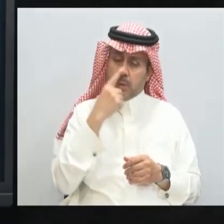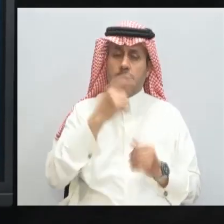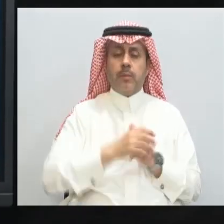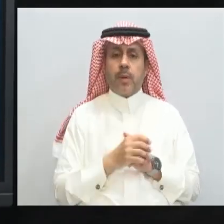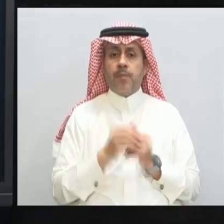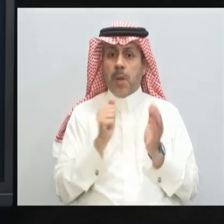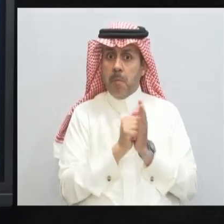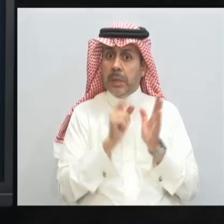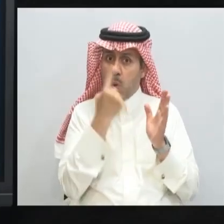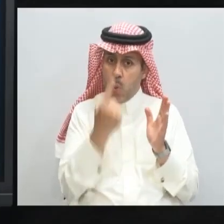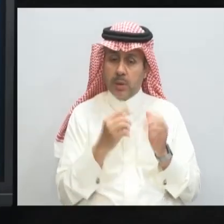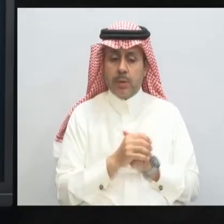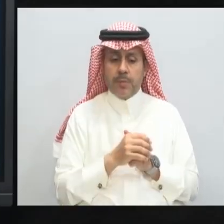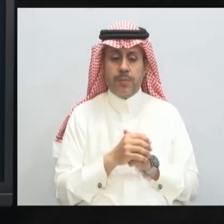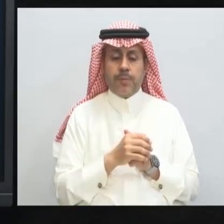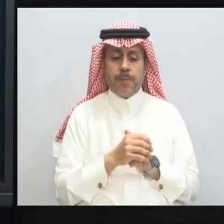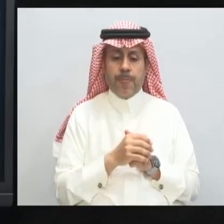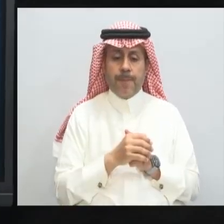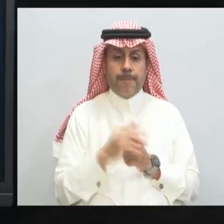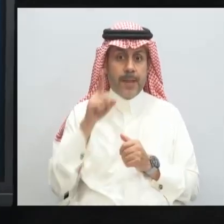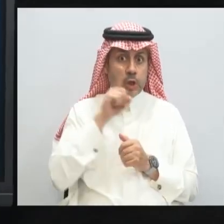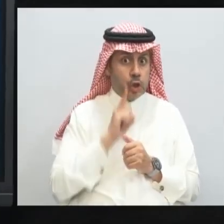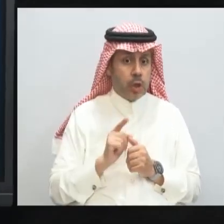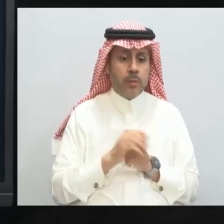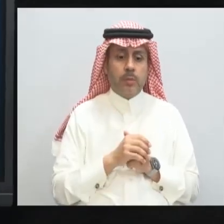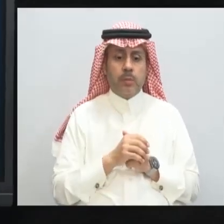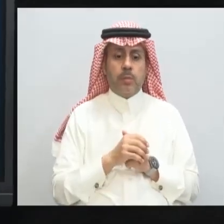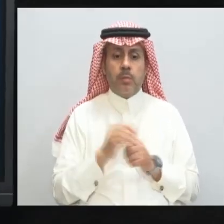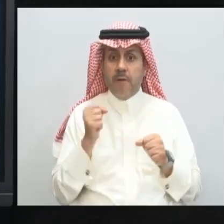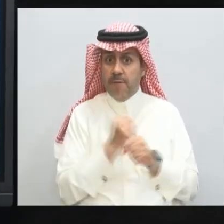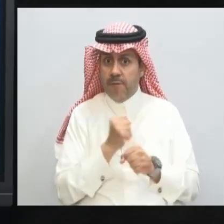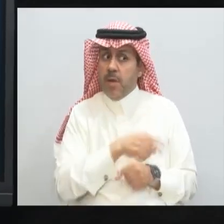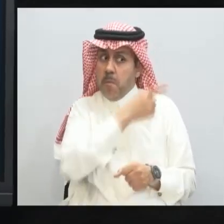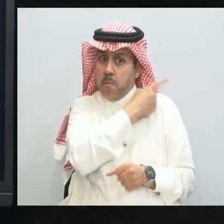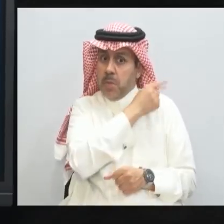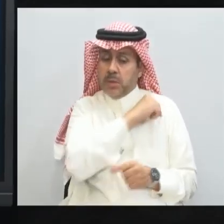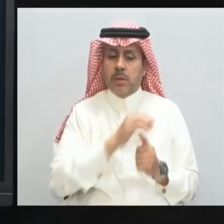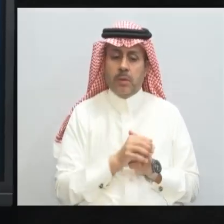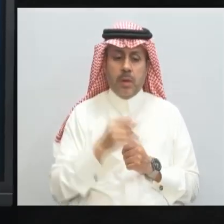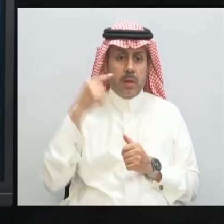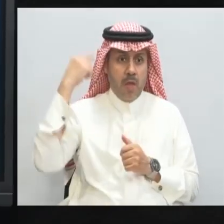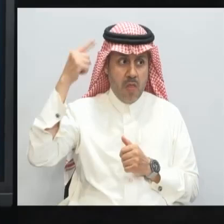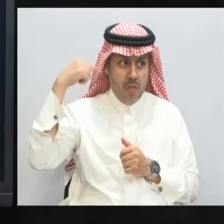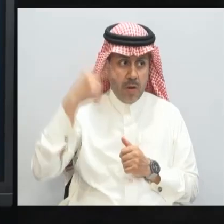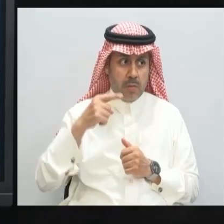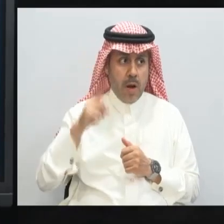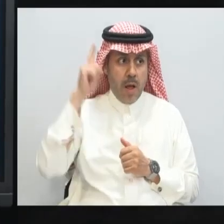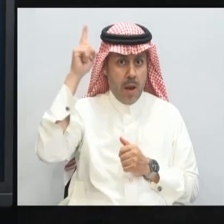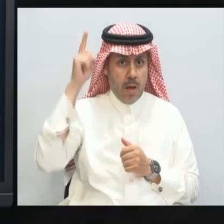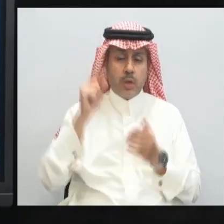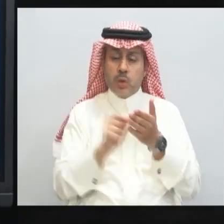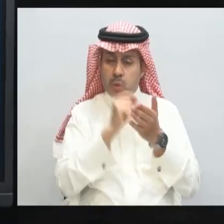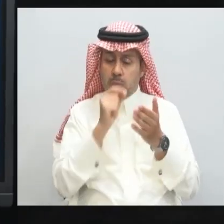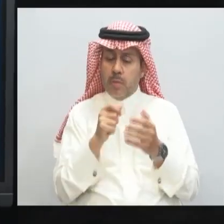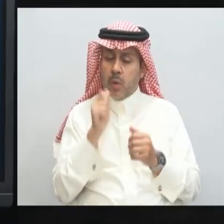لوحدك تتذكر هذا الامر حينما ياتيك الشيطان لمعصيه الله عز وجل تتذكر هذا الامر وان الله عز وجل